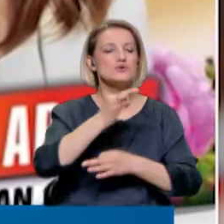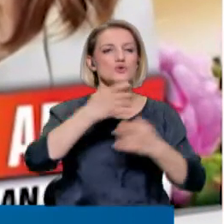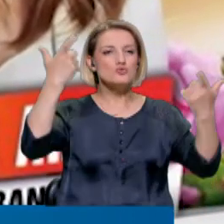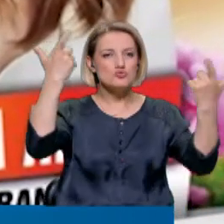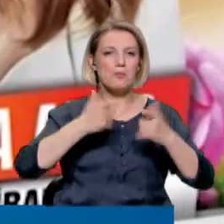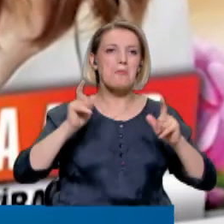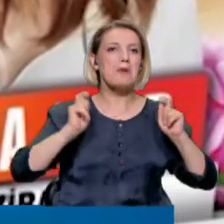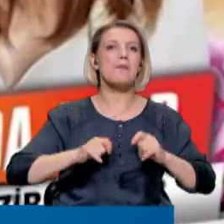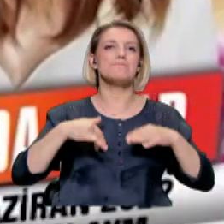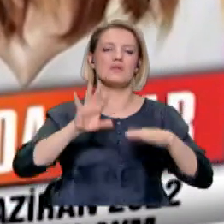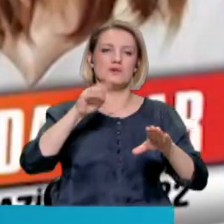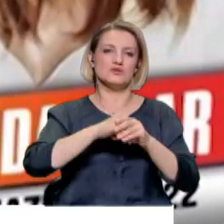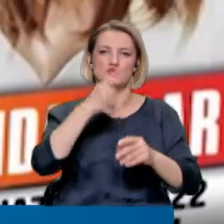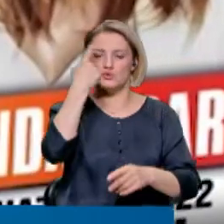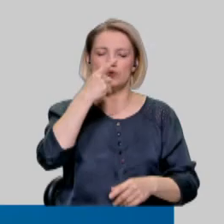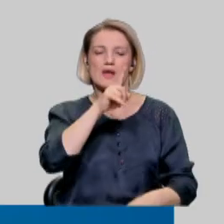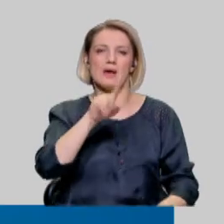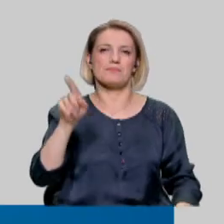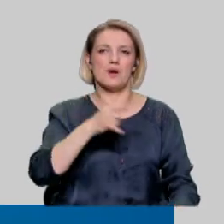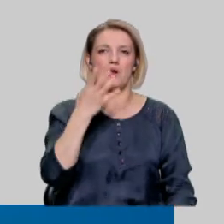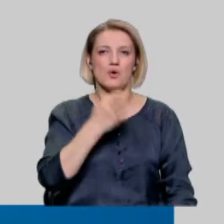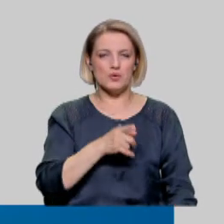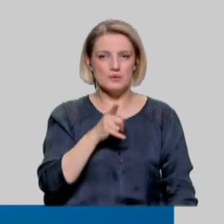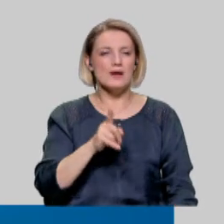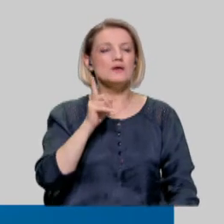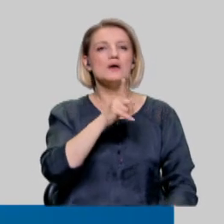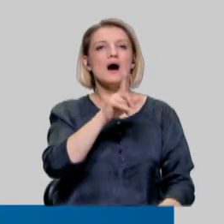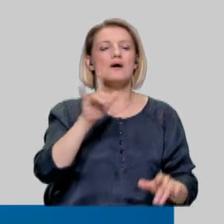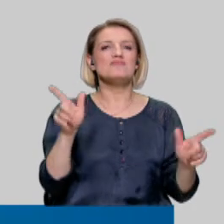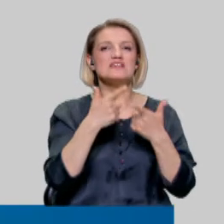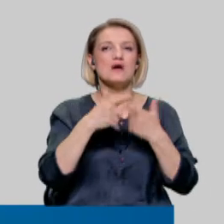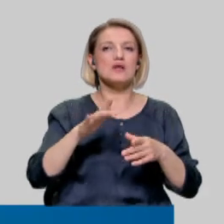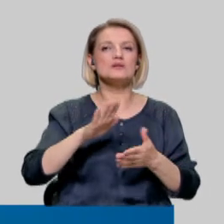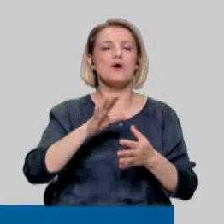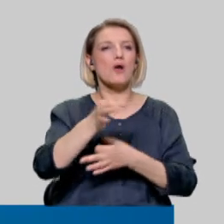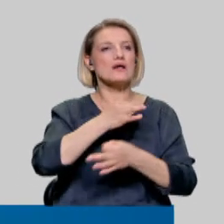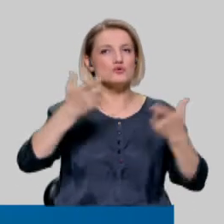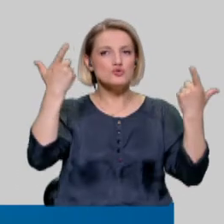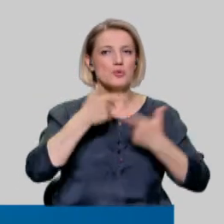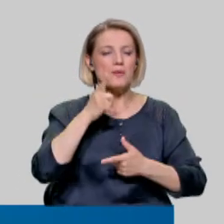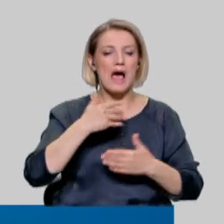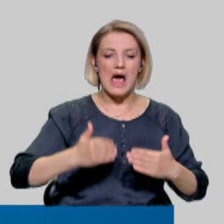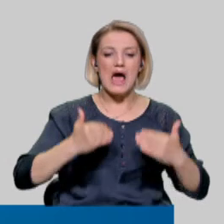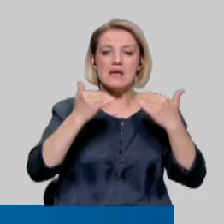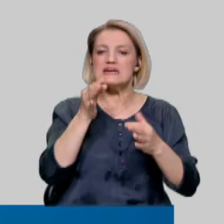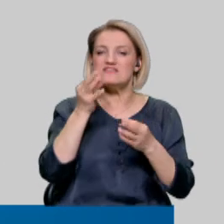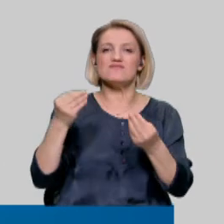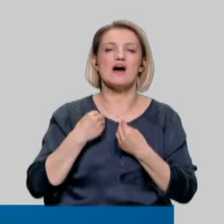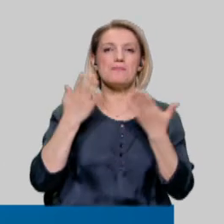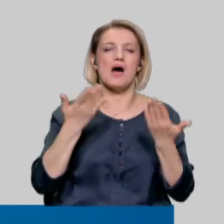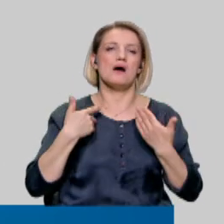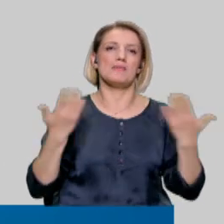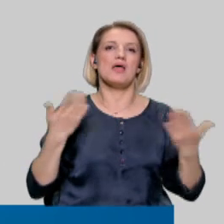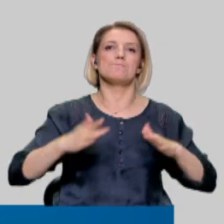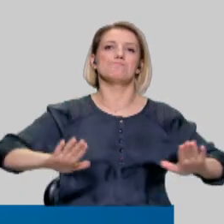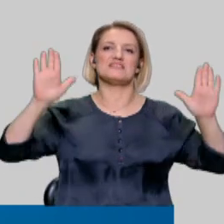yükümlülüklerini yerine getirmemesi dedi Anadolu festen düzenleyicileri ise erteleme mize bile izin vermediler artık pes ettik